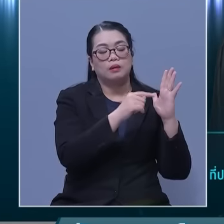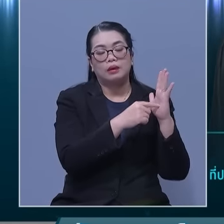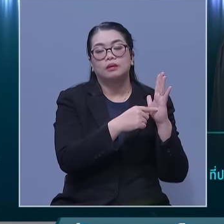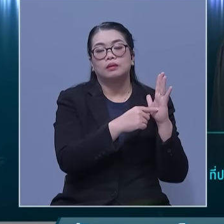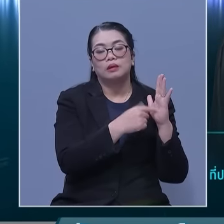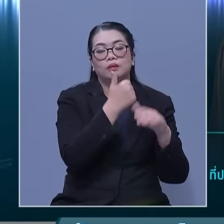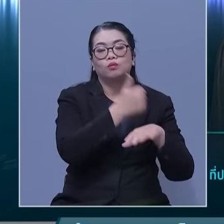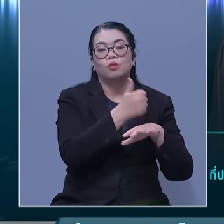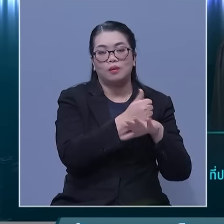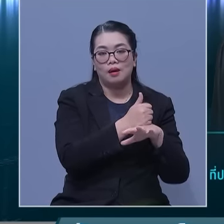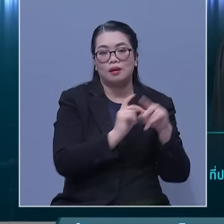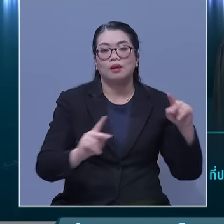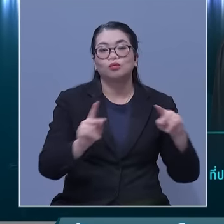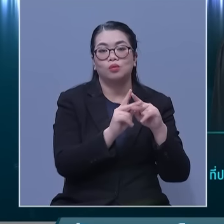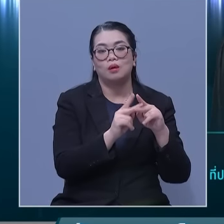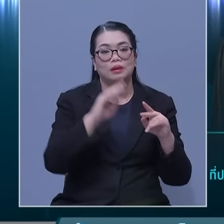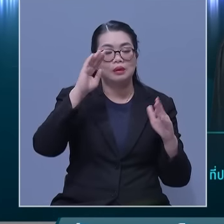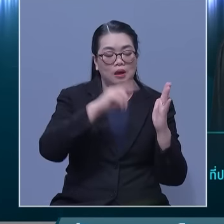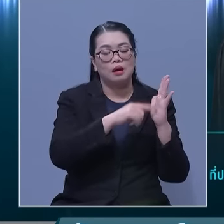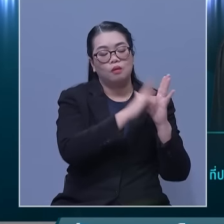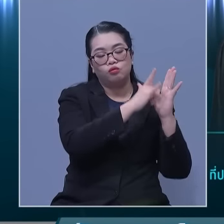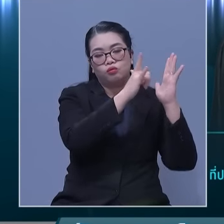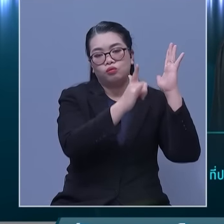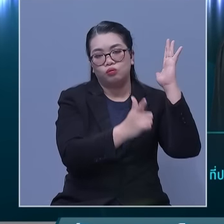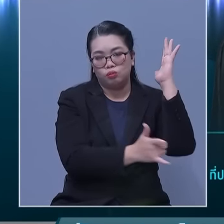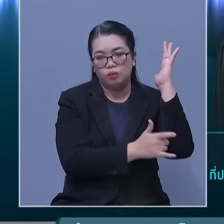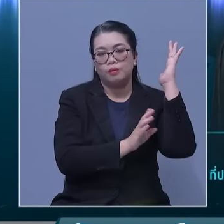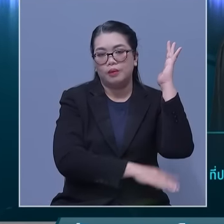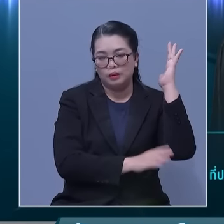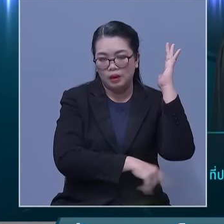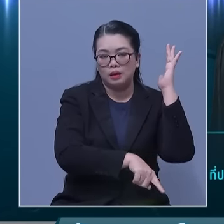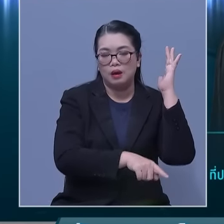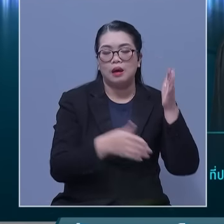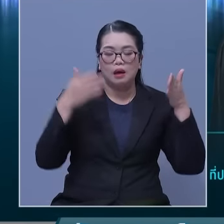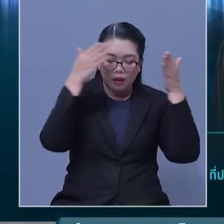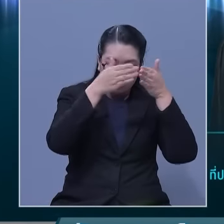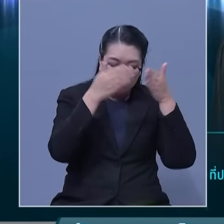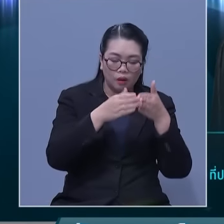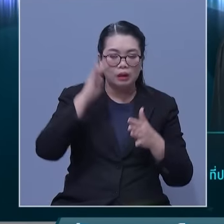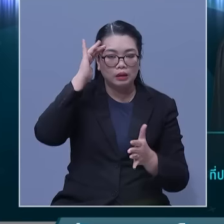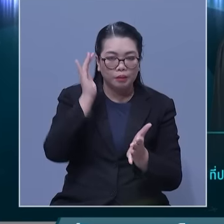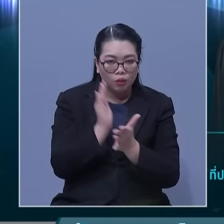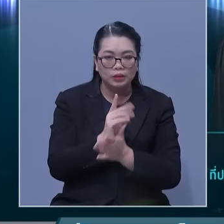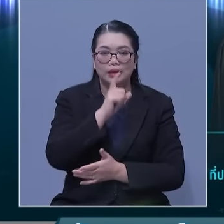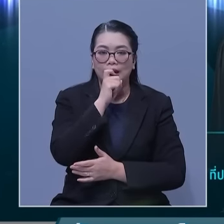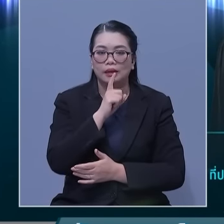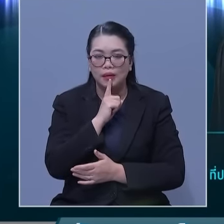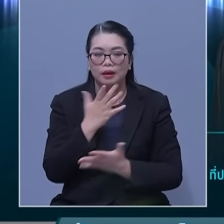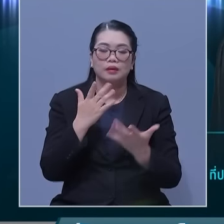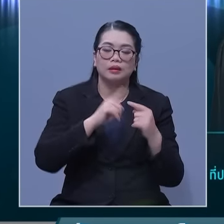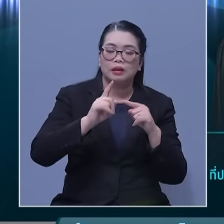เมดานครับเราได้พูดคุยกันนะครับตำรวจของเมดานแล้วก็ตำรวจที่มาจากจากาต้าก็เริ่มวางแผนเอา